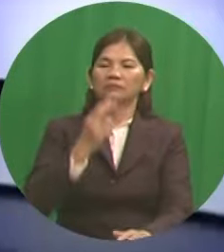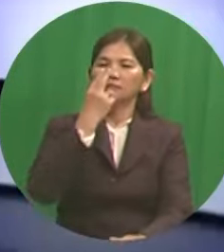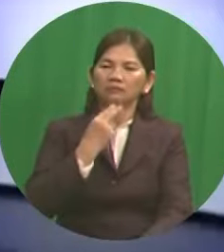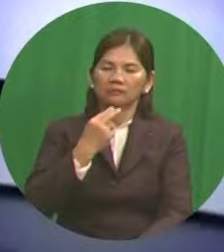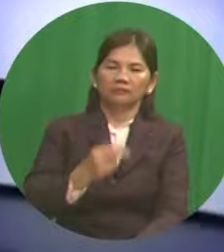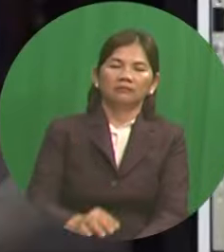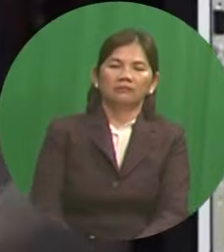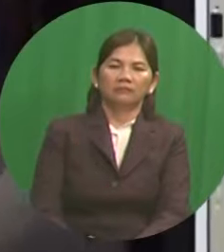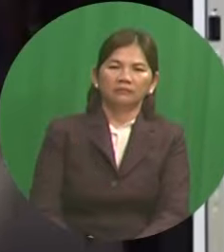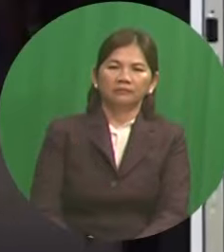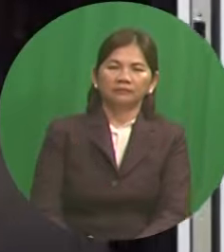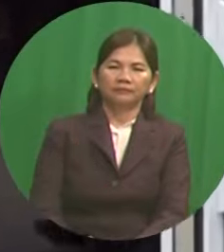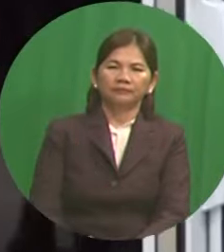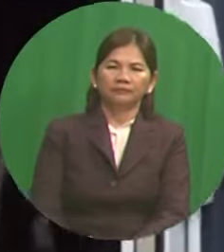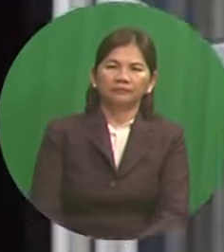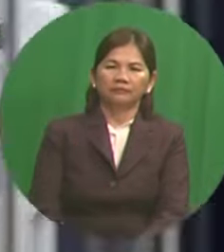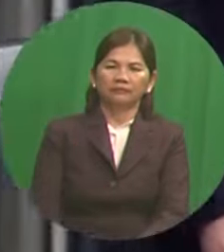ត្យ